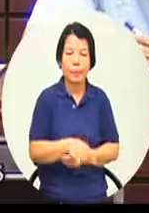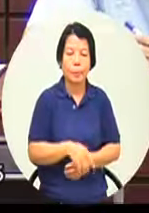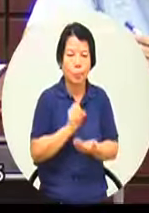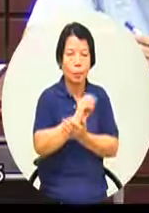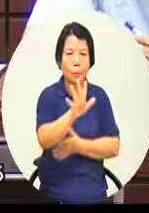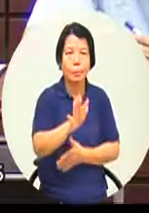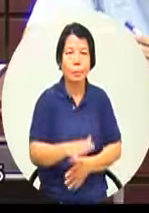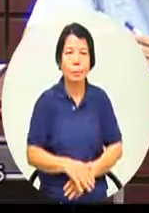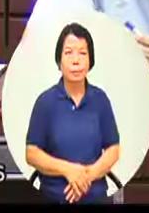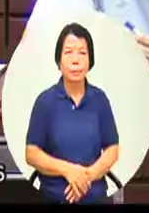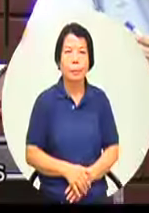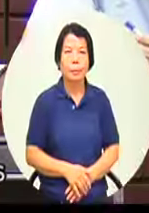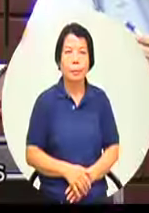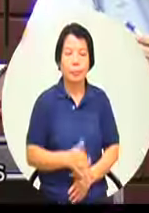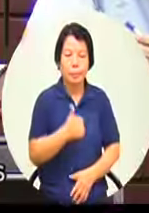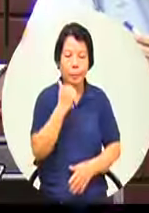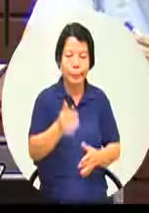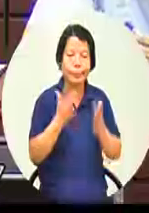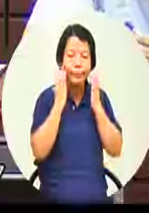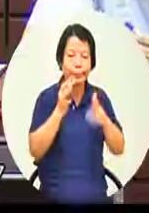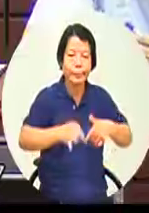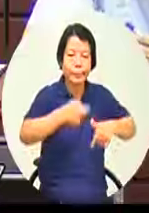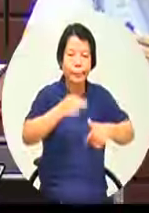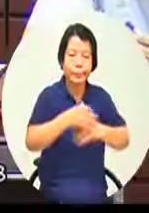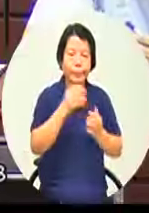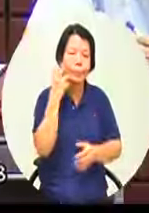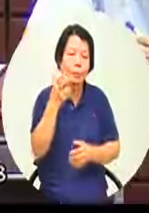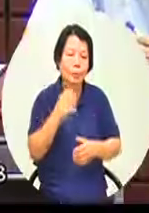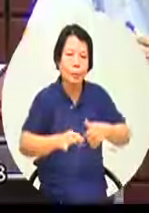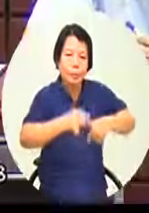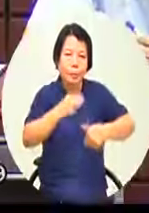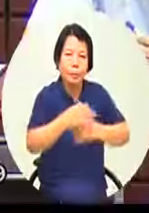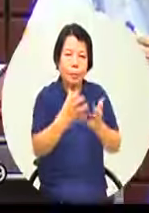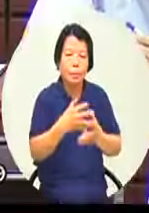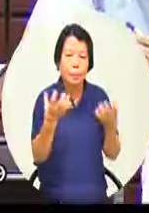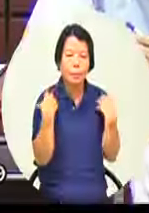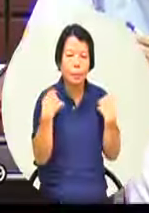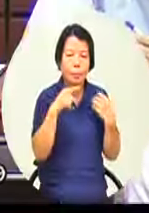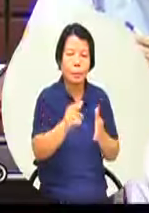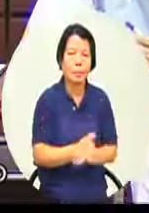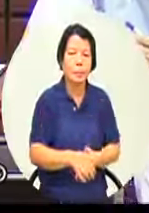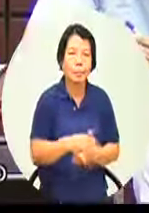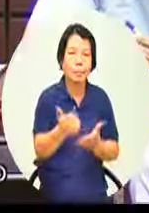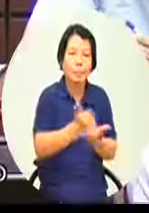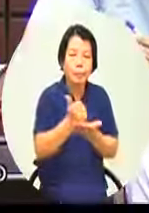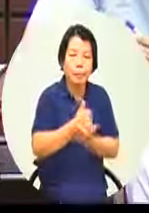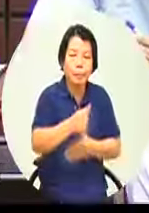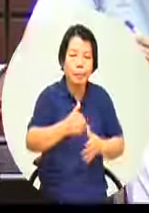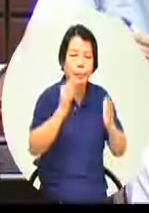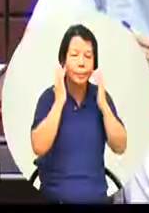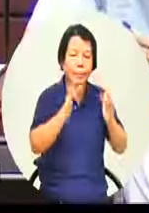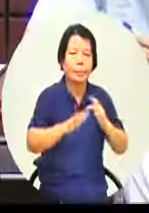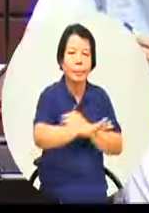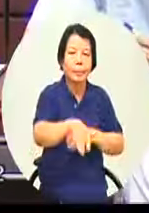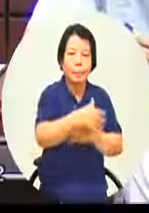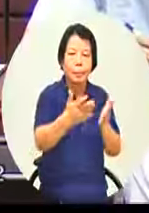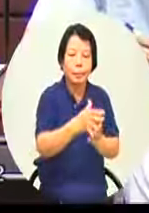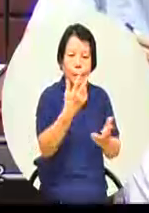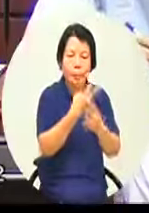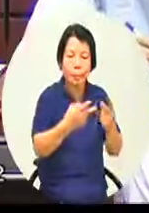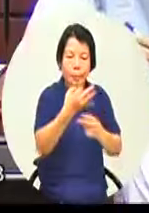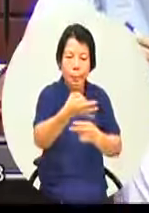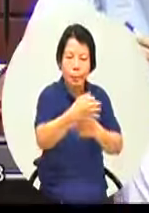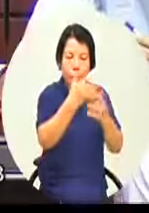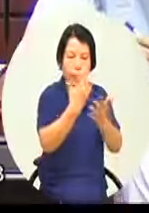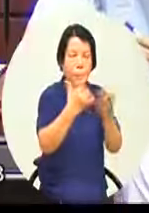报告一下，其实按的菜价、水果价，阮管的批发市场每一天价格都有呈现，包括台北